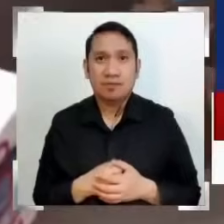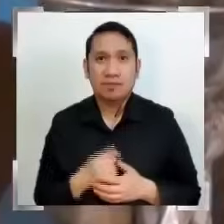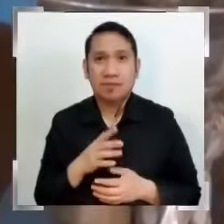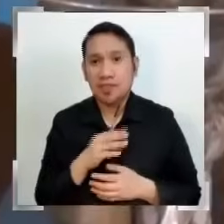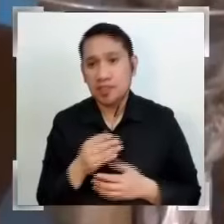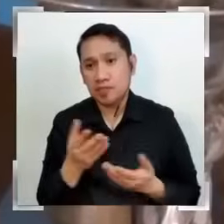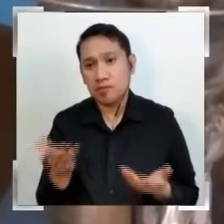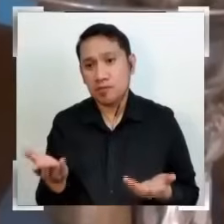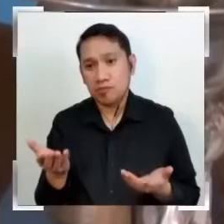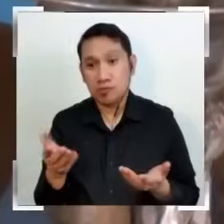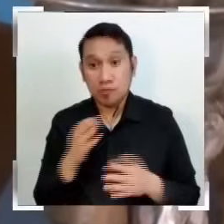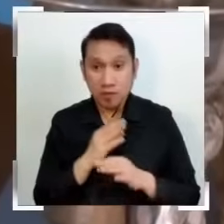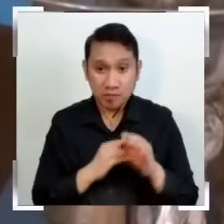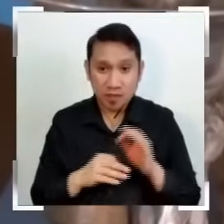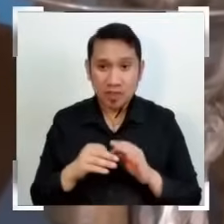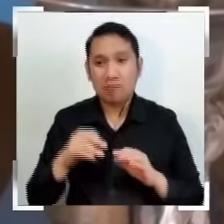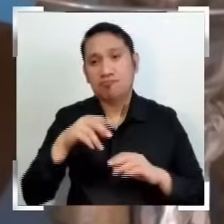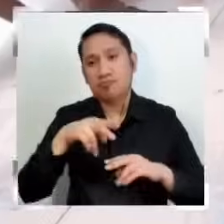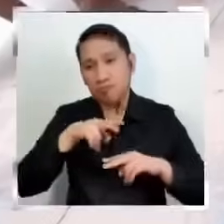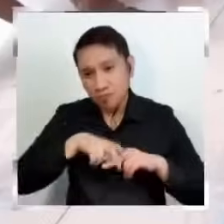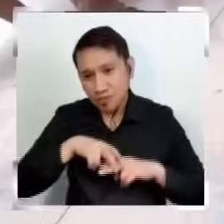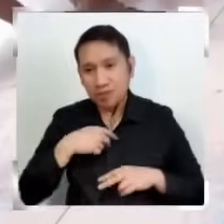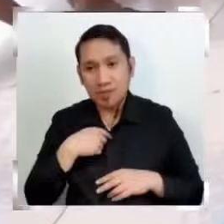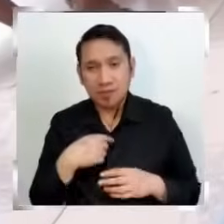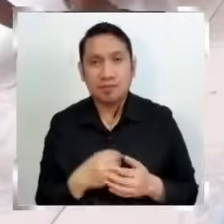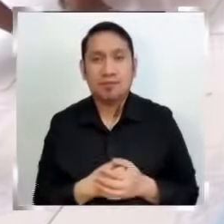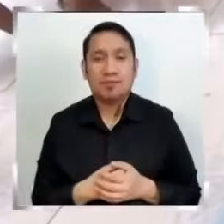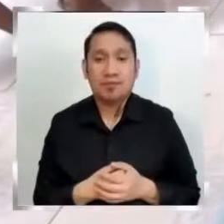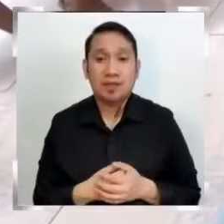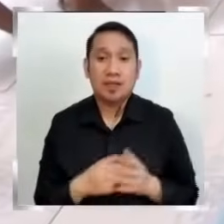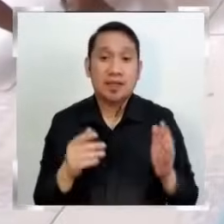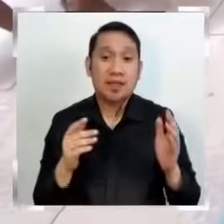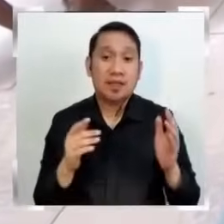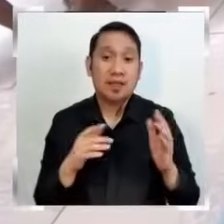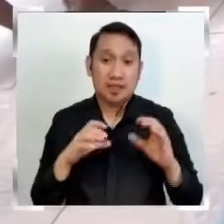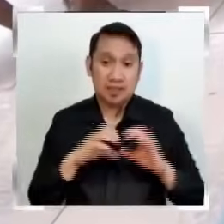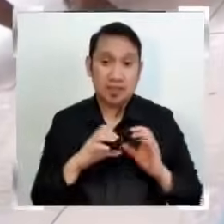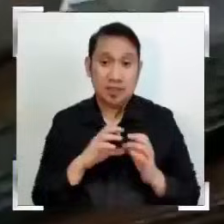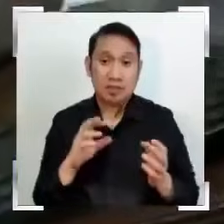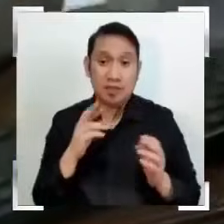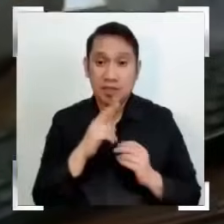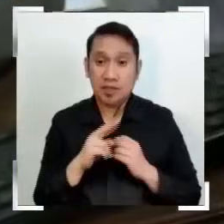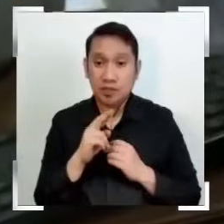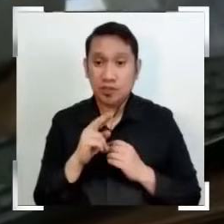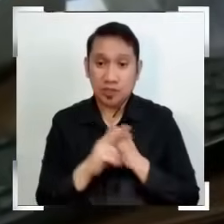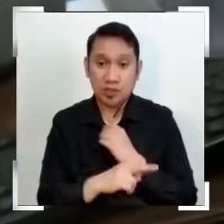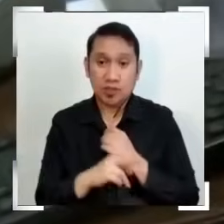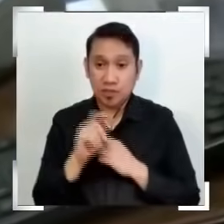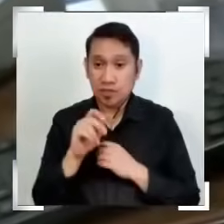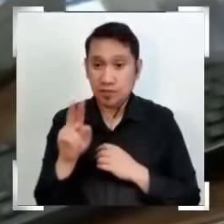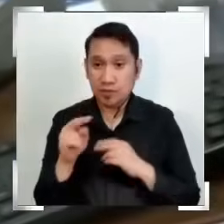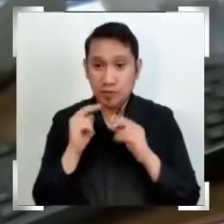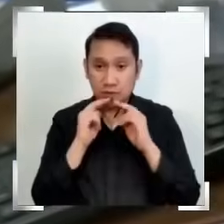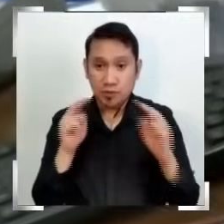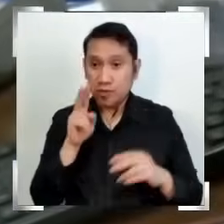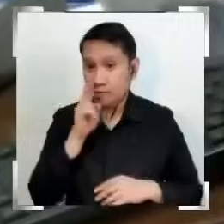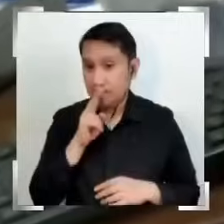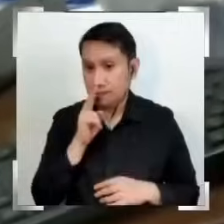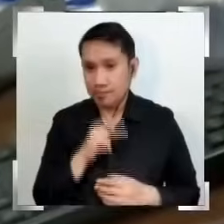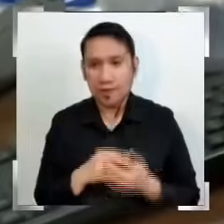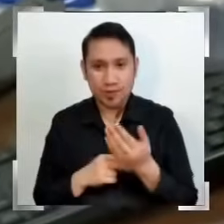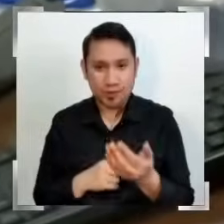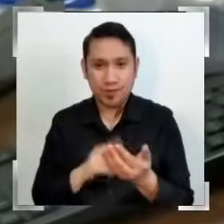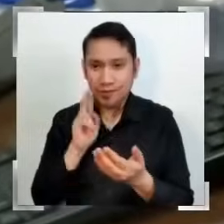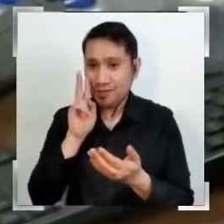kayo na wak. Para sa GMA Integrated News at GMA Regional TV Balitang Bisdak, ako si Alan Domingo, ang